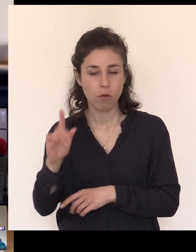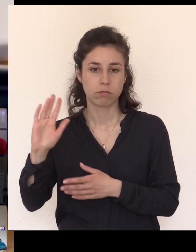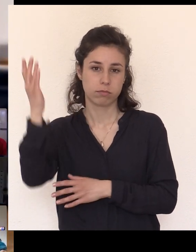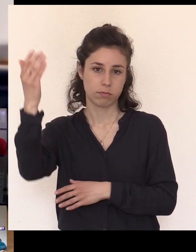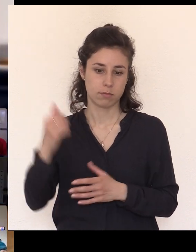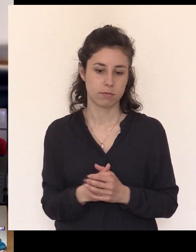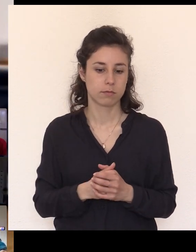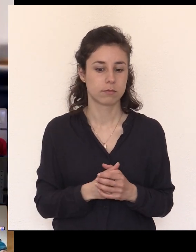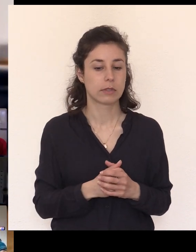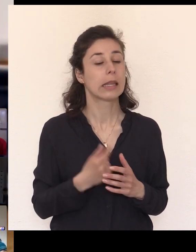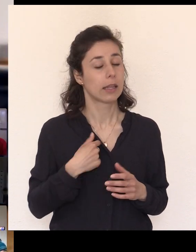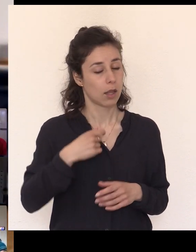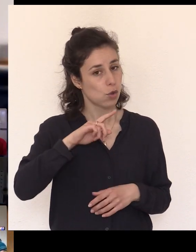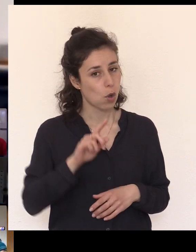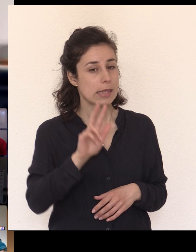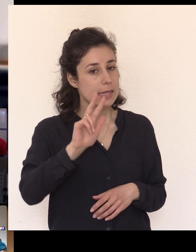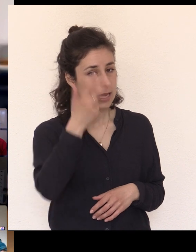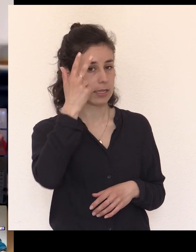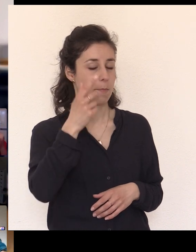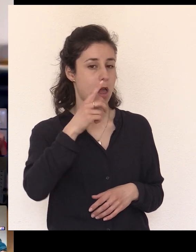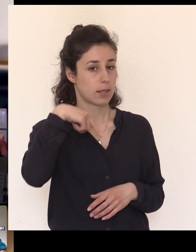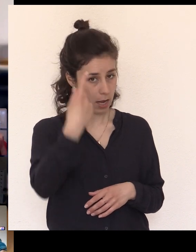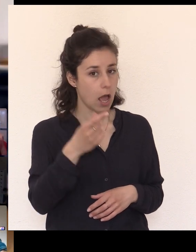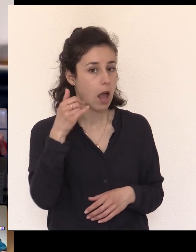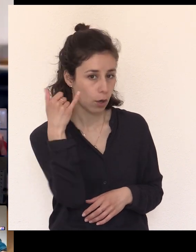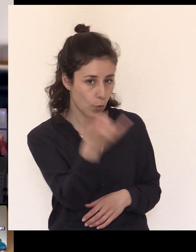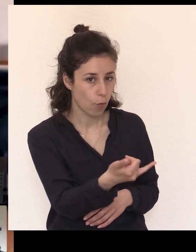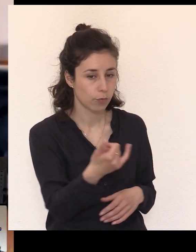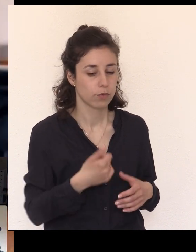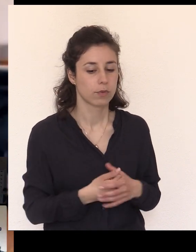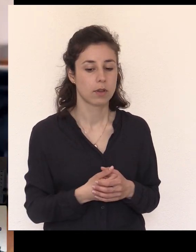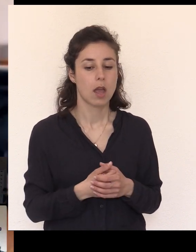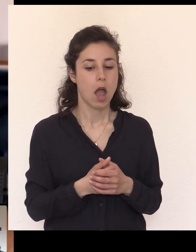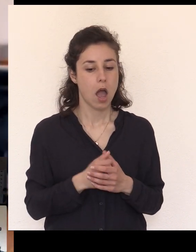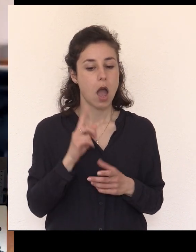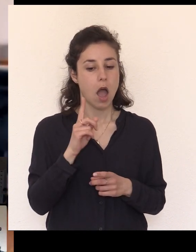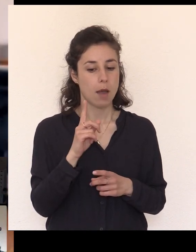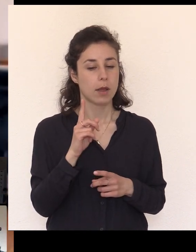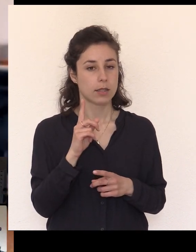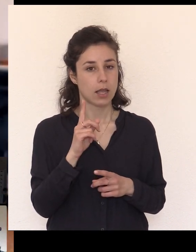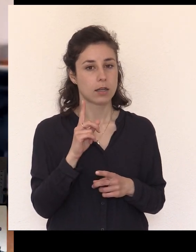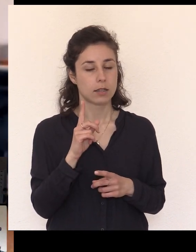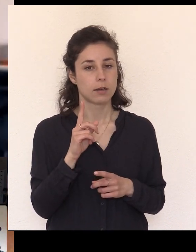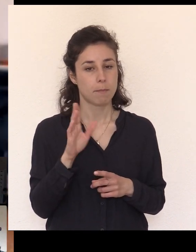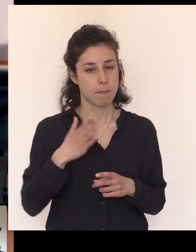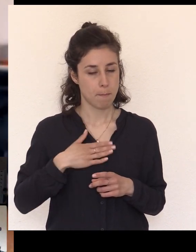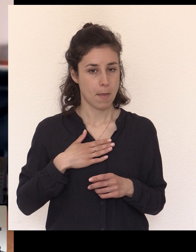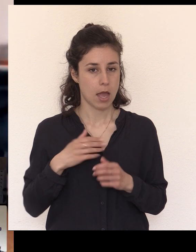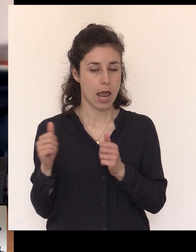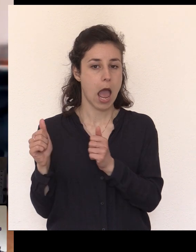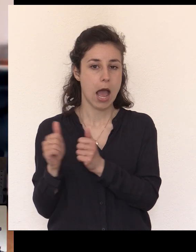ein drittes Mal angerufen. Ich habe direkt nach